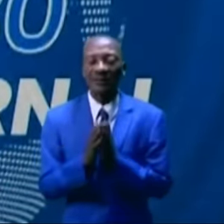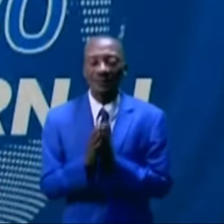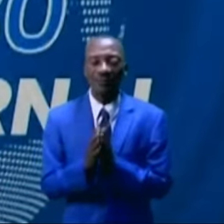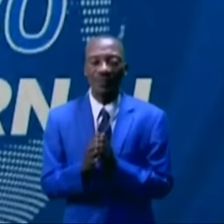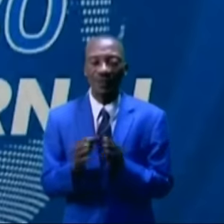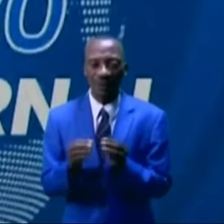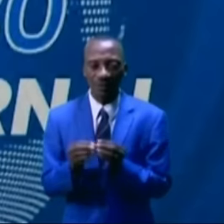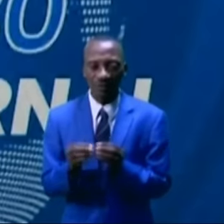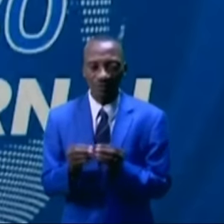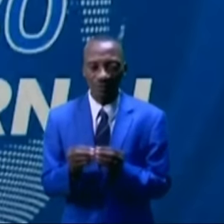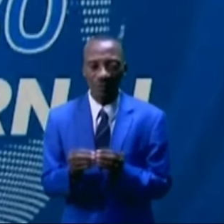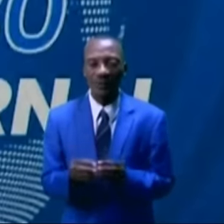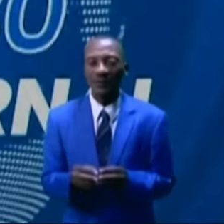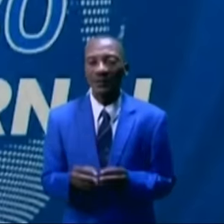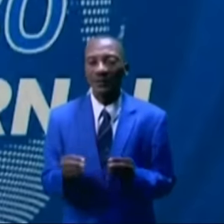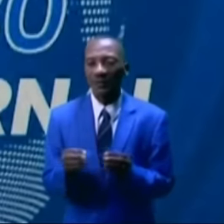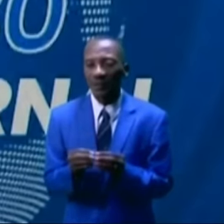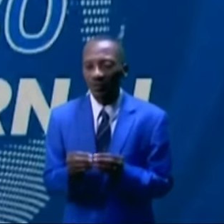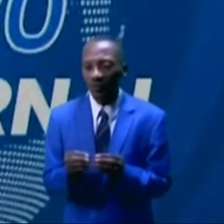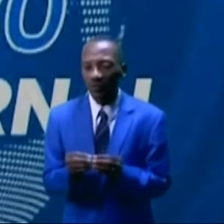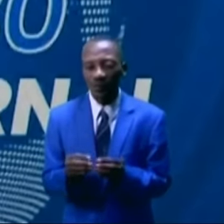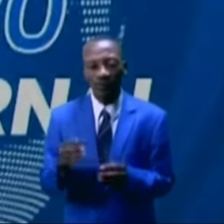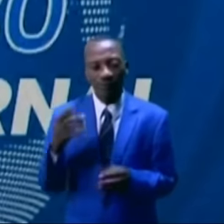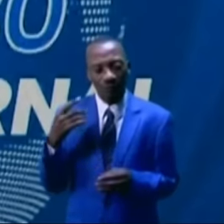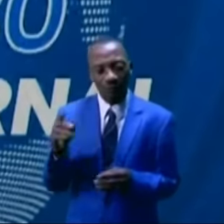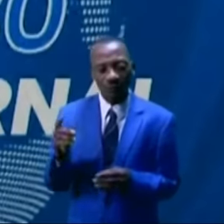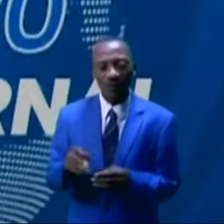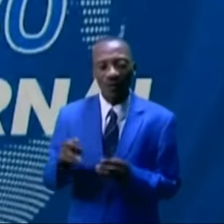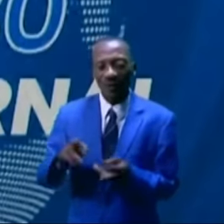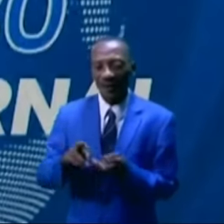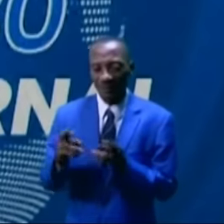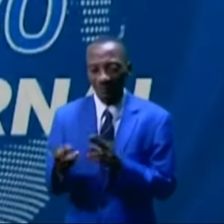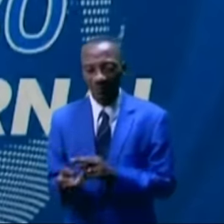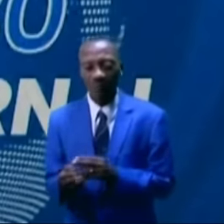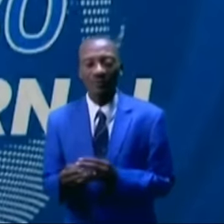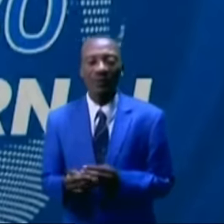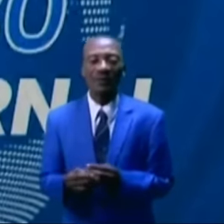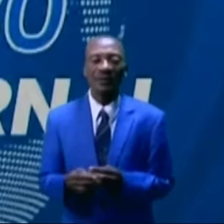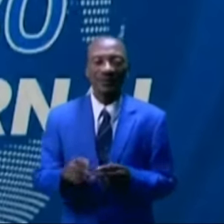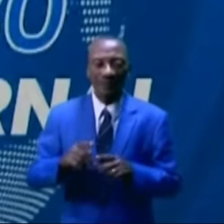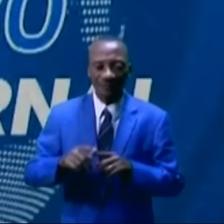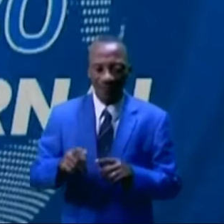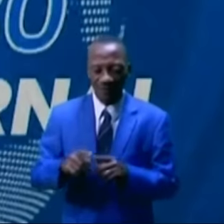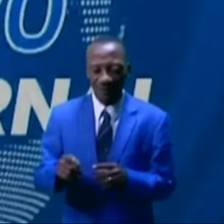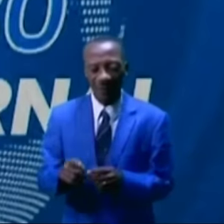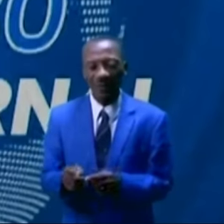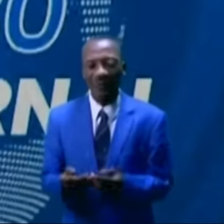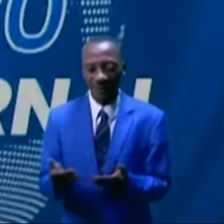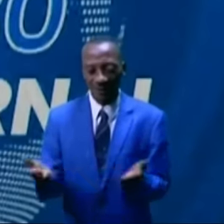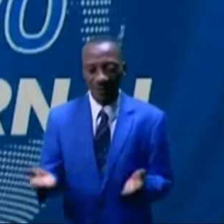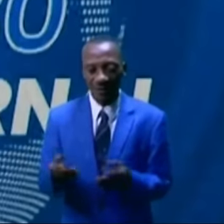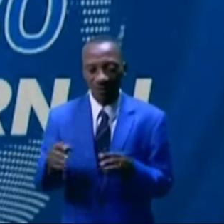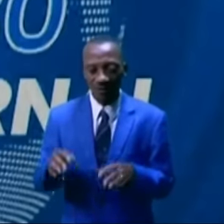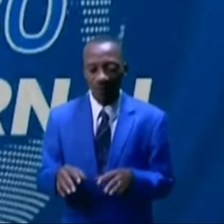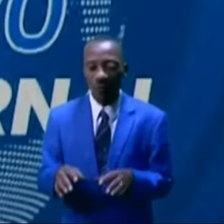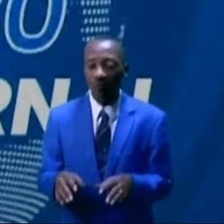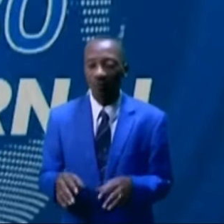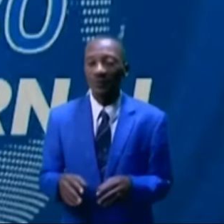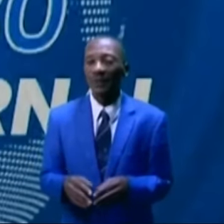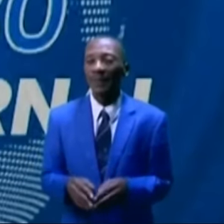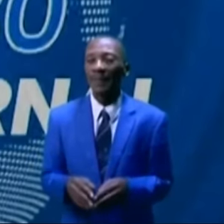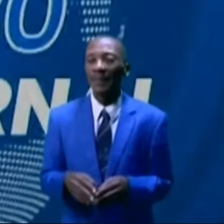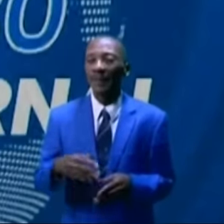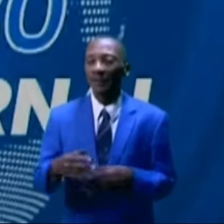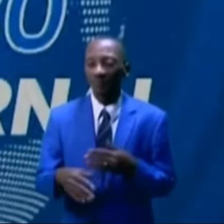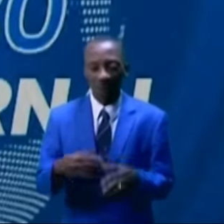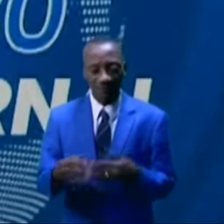Suisse. La délégation congolaise a porté haut la voix de la République démocratique du Congo en dénonçant l'agression rwandaise qui